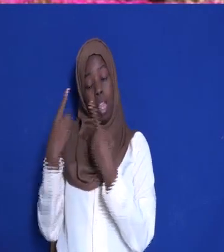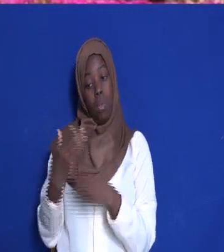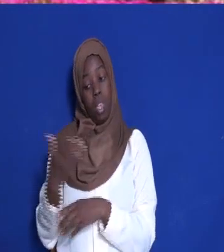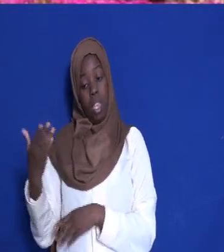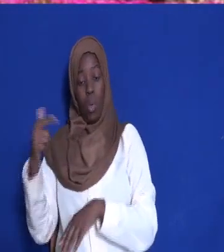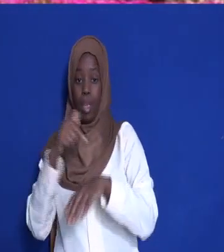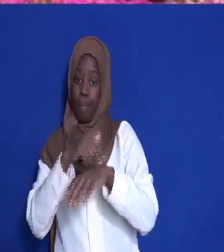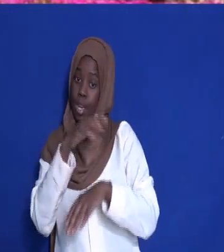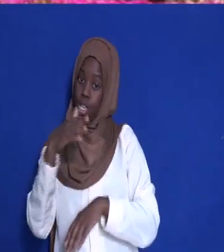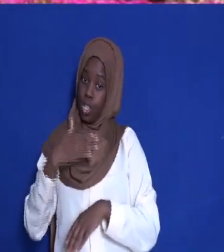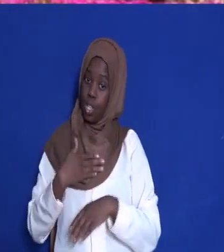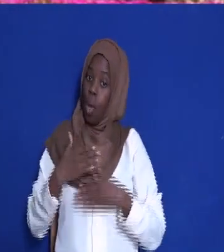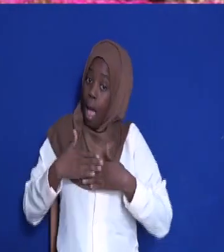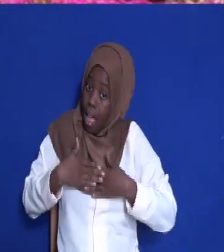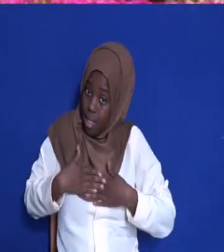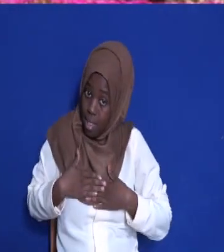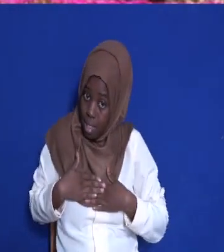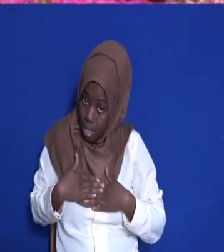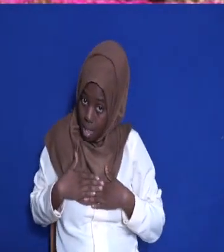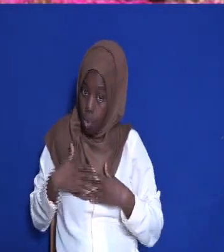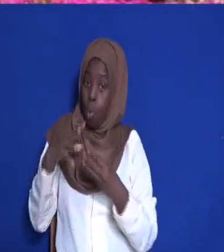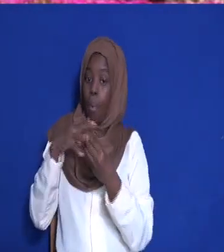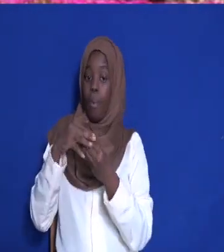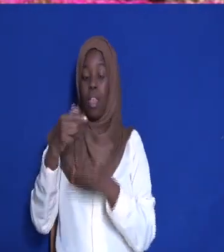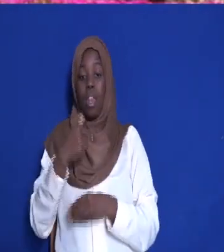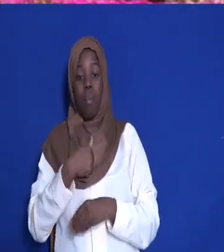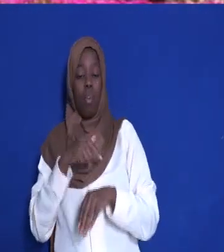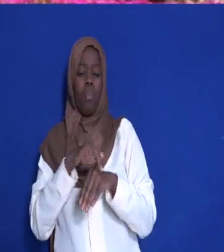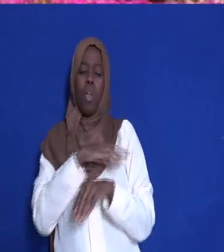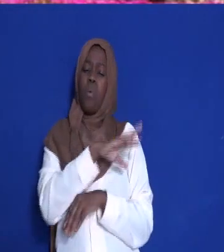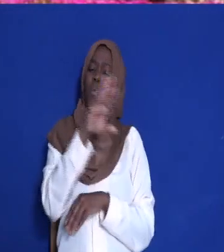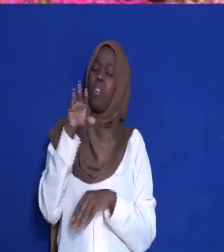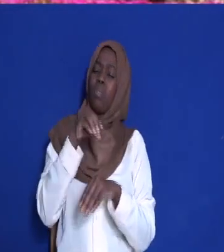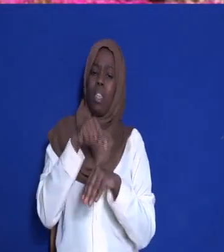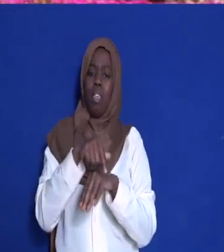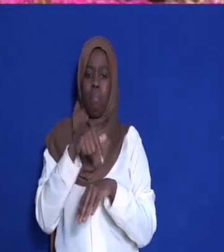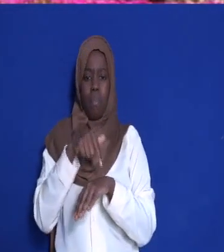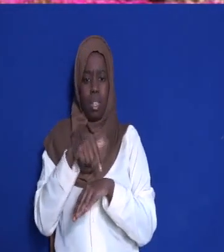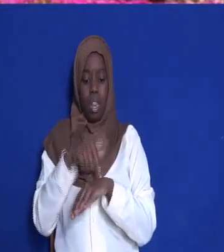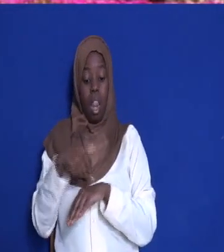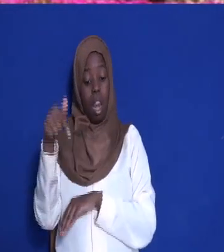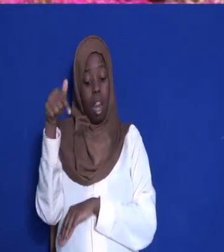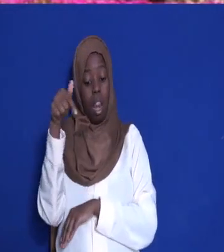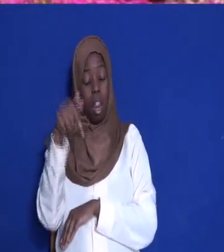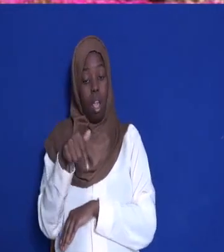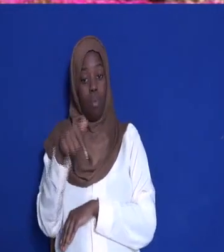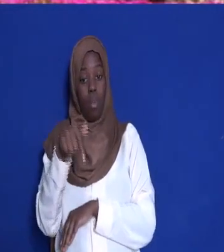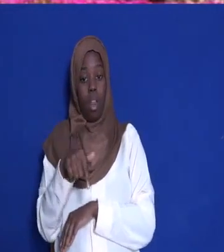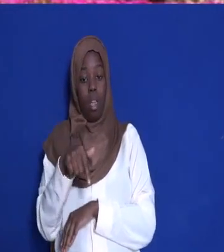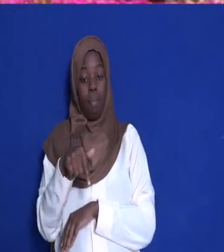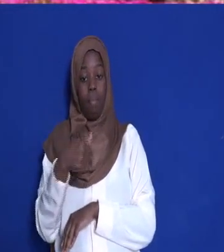Wanafunzi, pamoja na wafuatiliaji wote wa kipindi chetu, asanteni kwa kuwa pamoja nami kwa muda wote wa